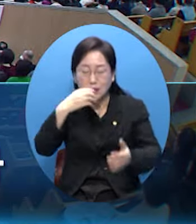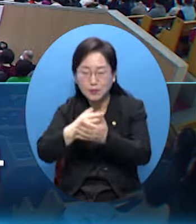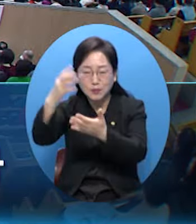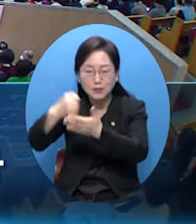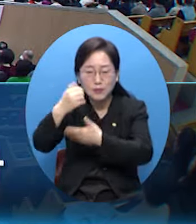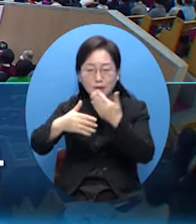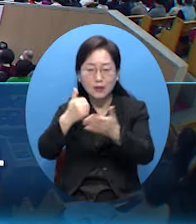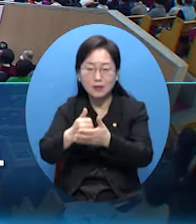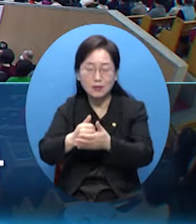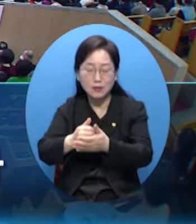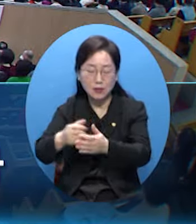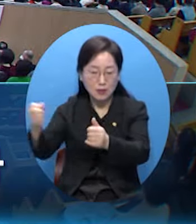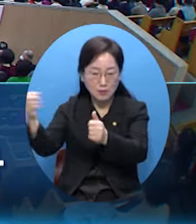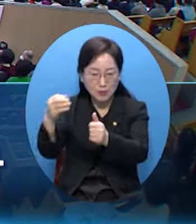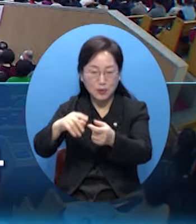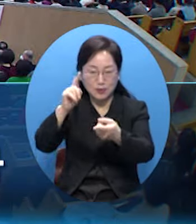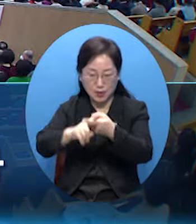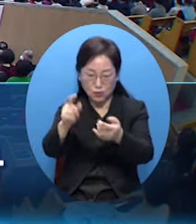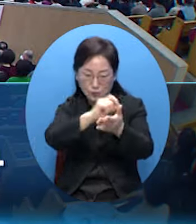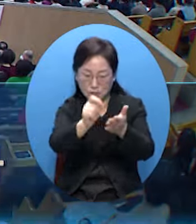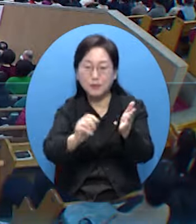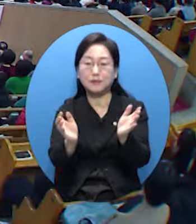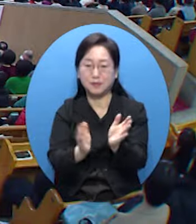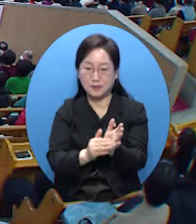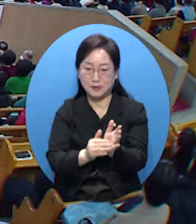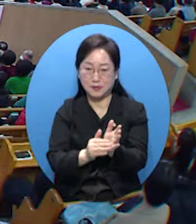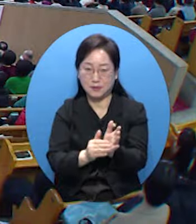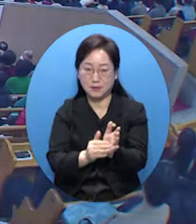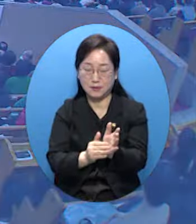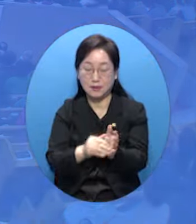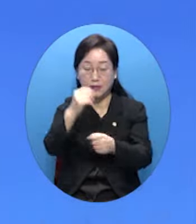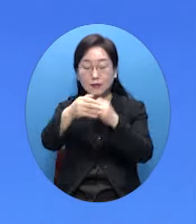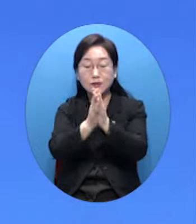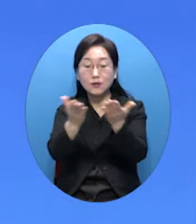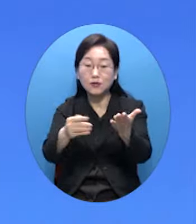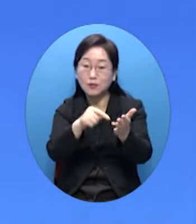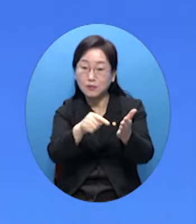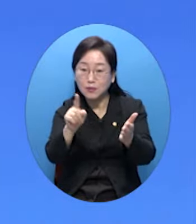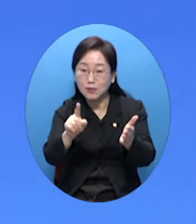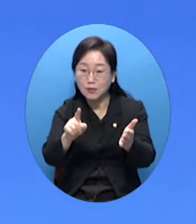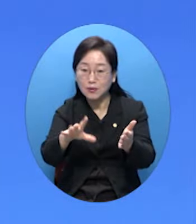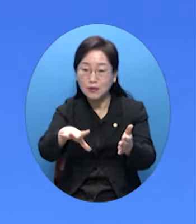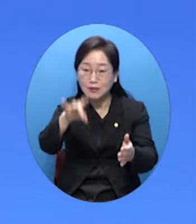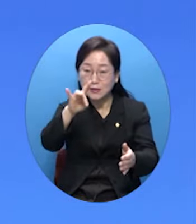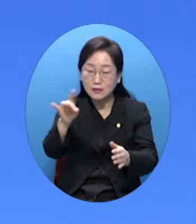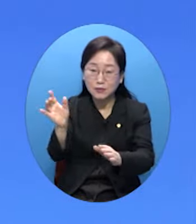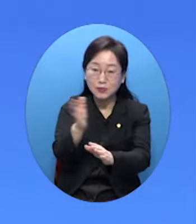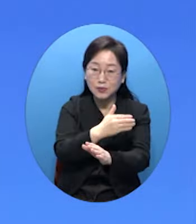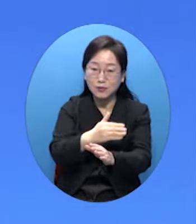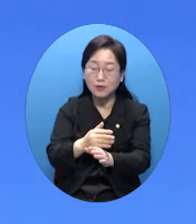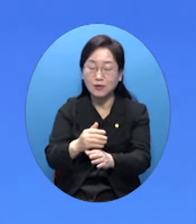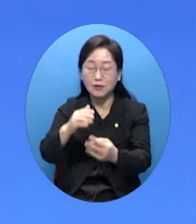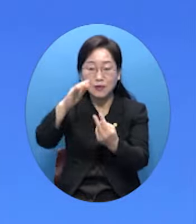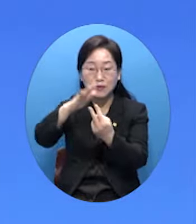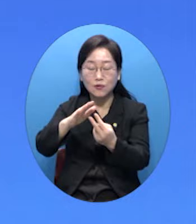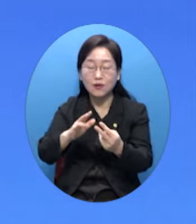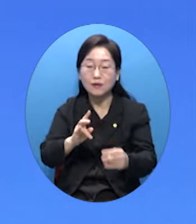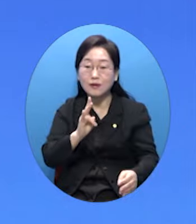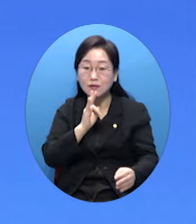받아 말씀한 것입니다. 그래서 성경은 창세기부터 계시록 22장